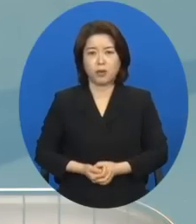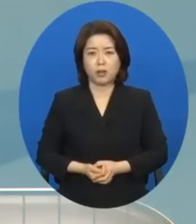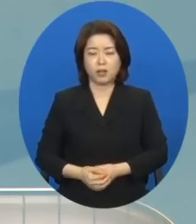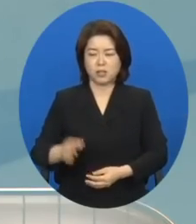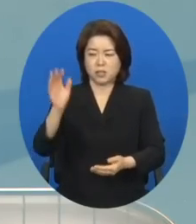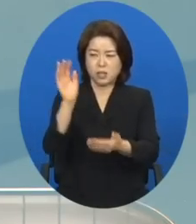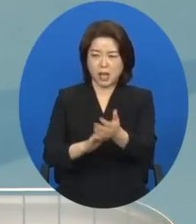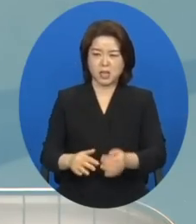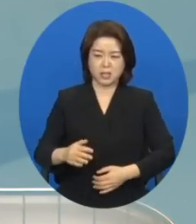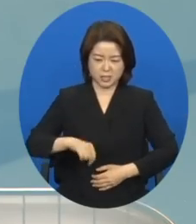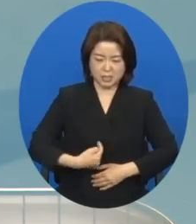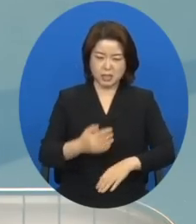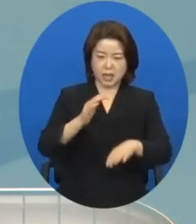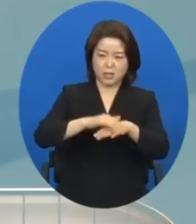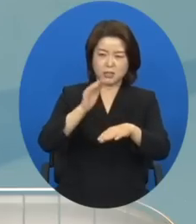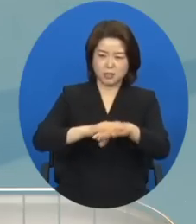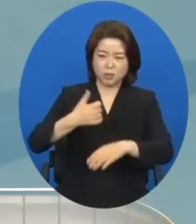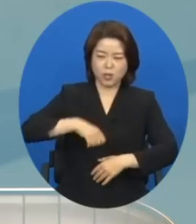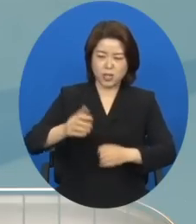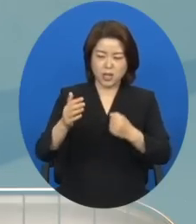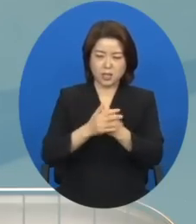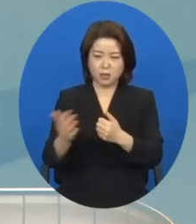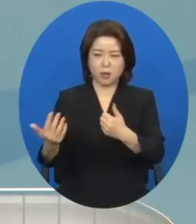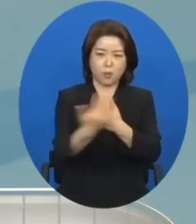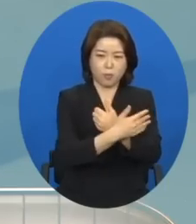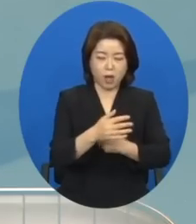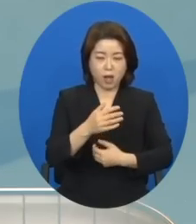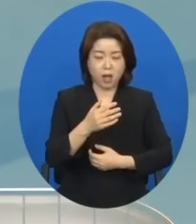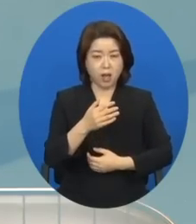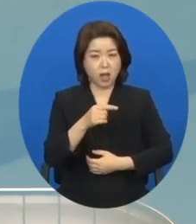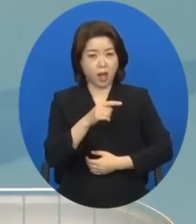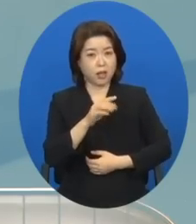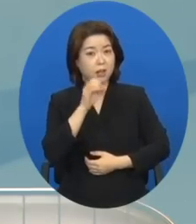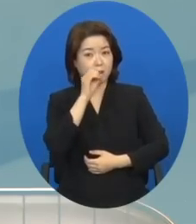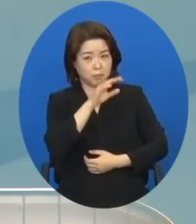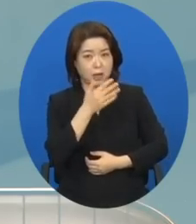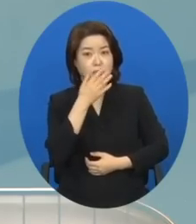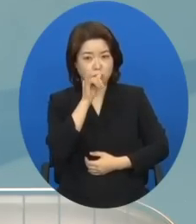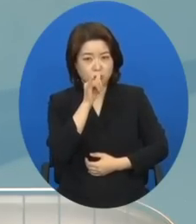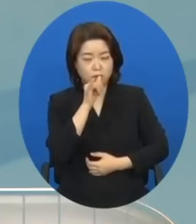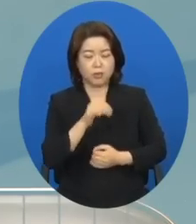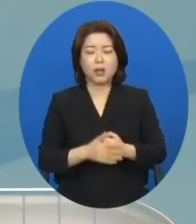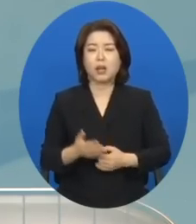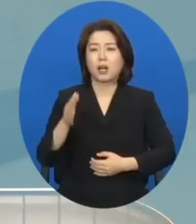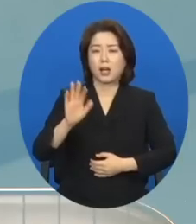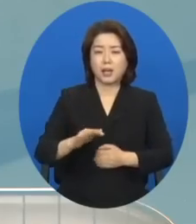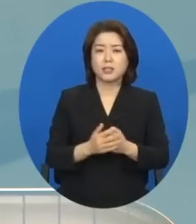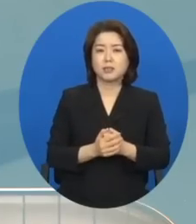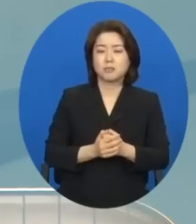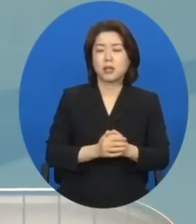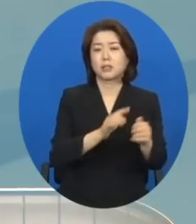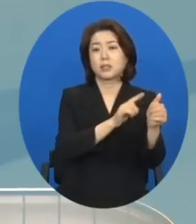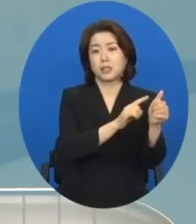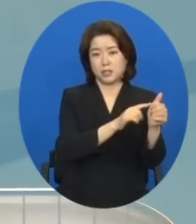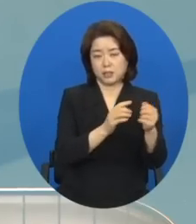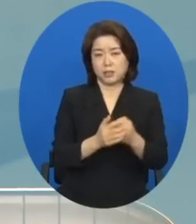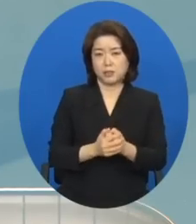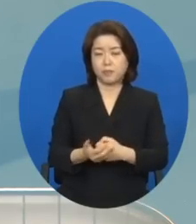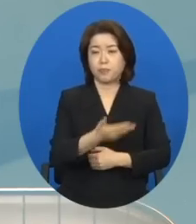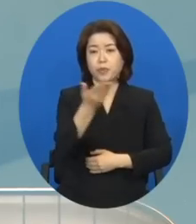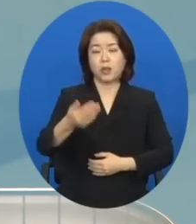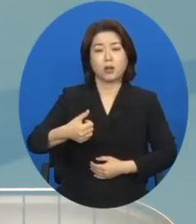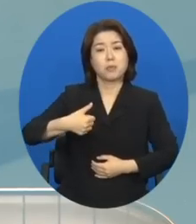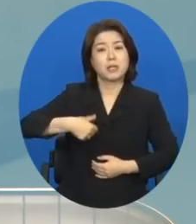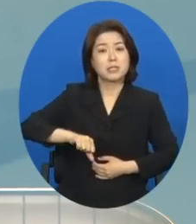할머니가 자기 손자로 감싸네 이렇게 얘기할 수 있겠죠. 근데 여러분, 만약에 그 에런이 여러분의